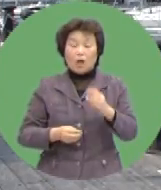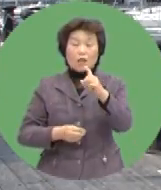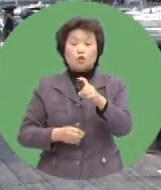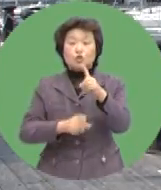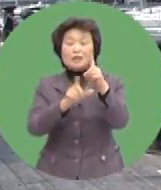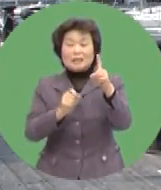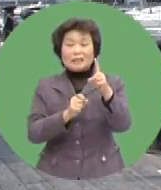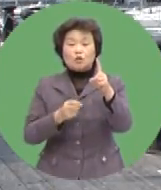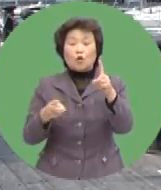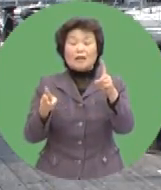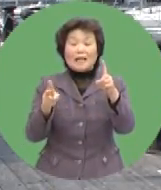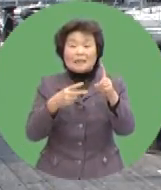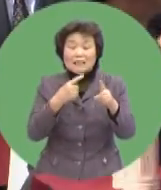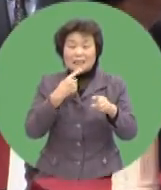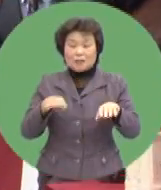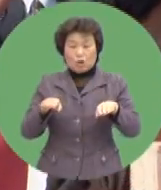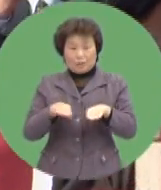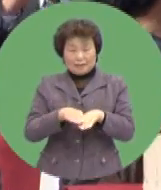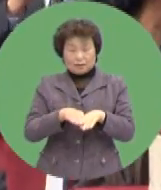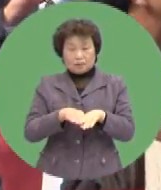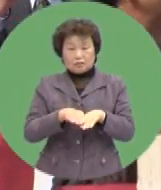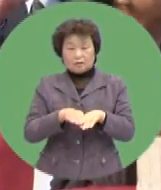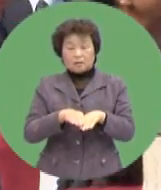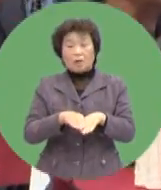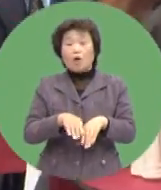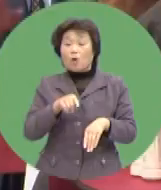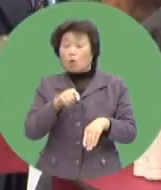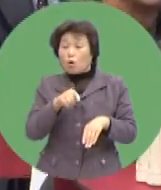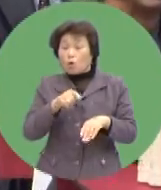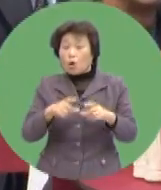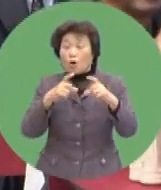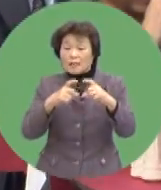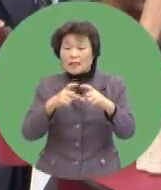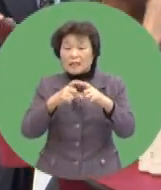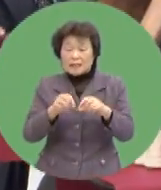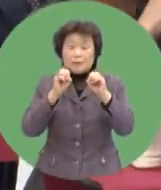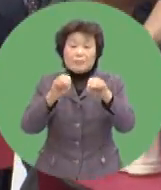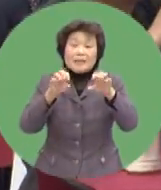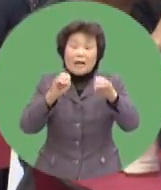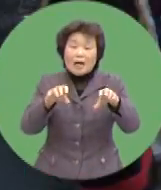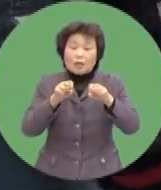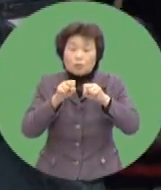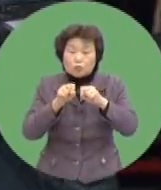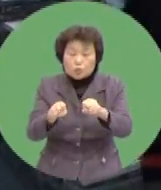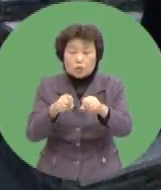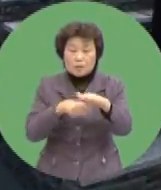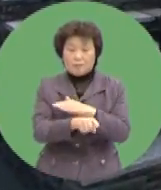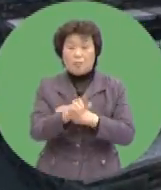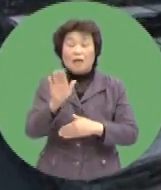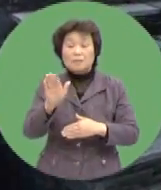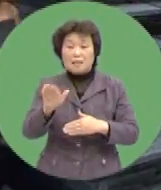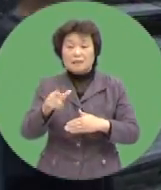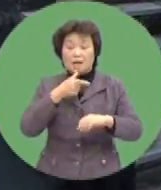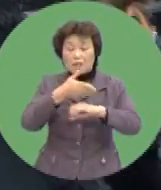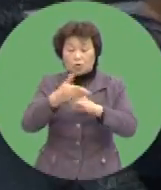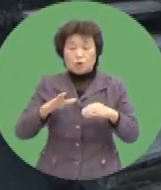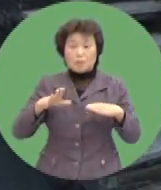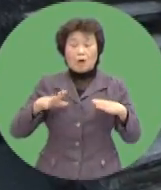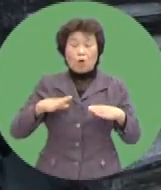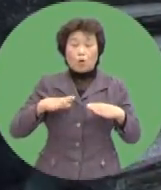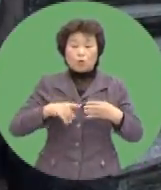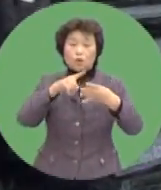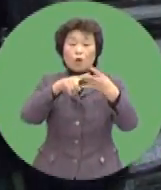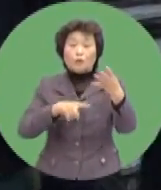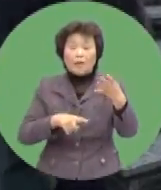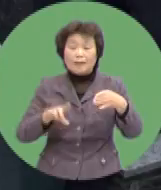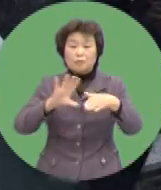の第2日曜ですんでね、こうした日にそれを PR をする意味もありましてね、徳島が誇る四大